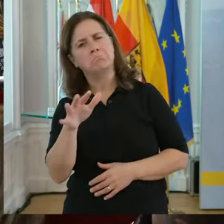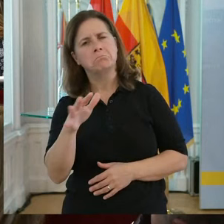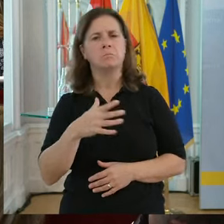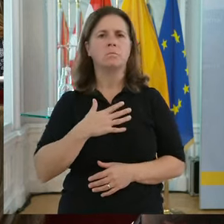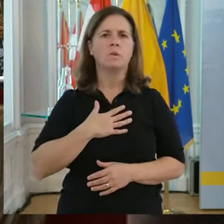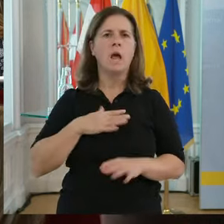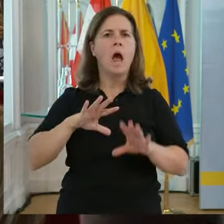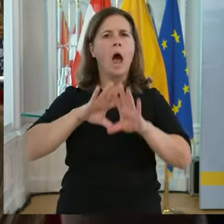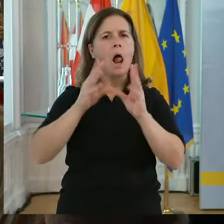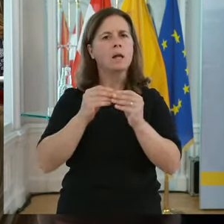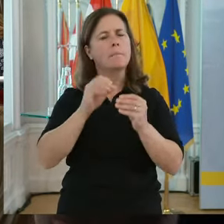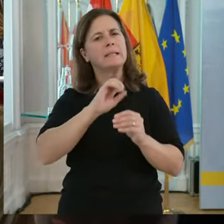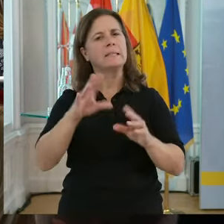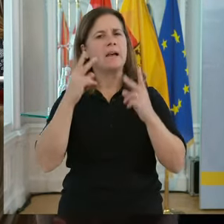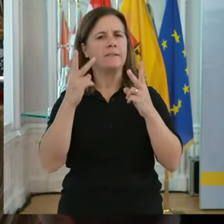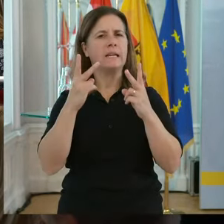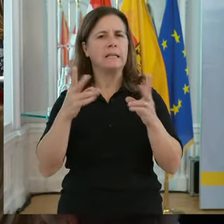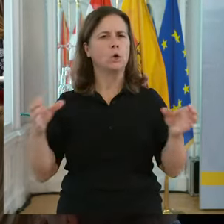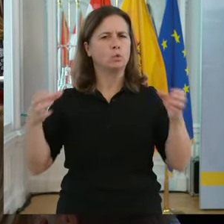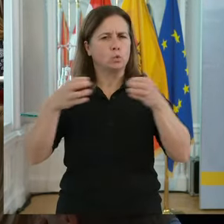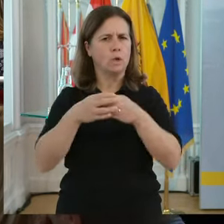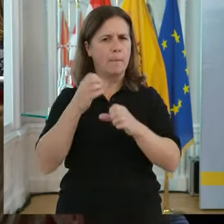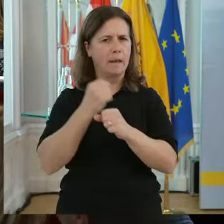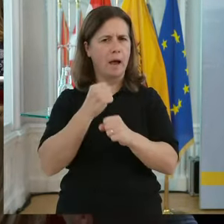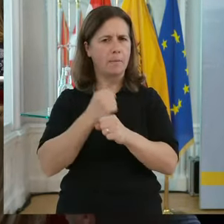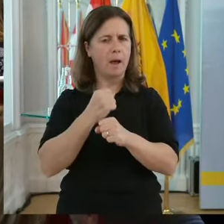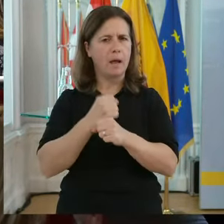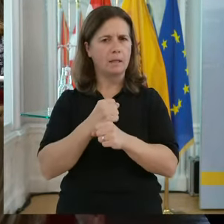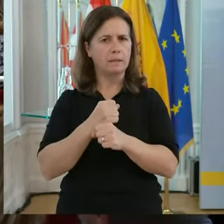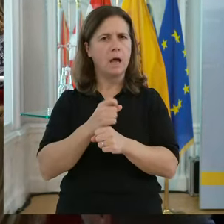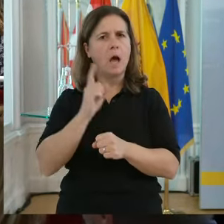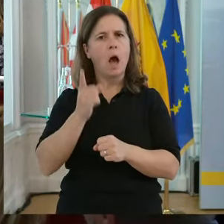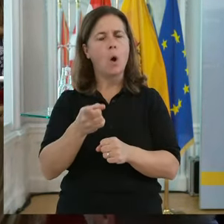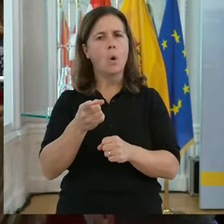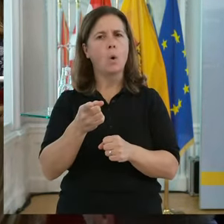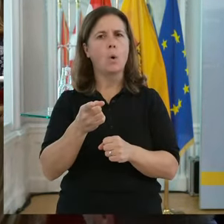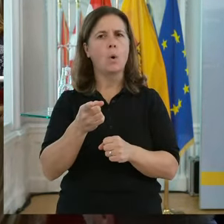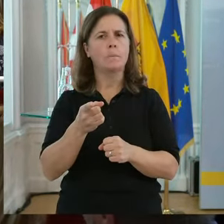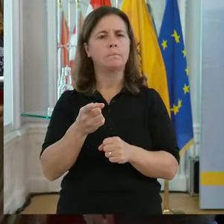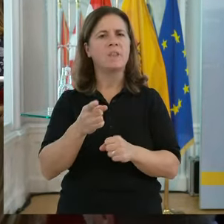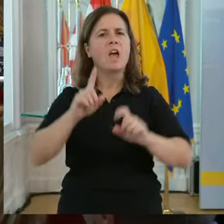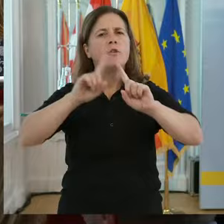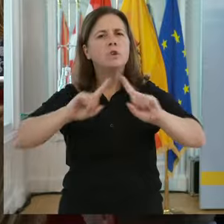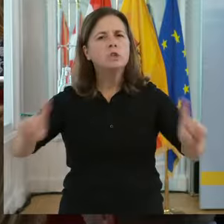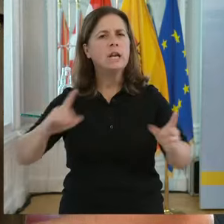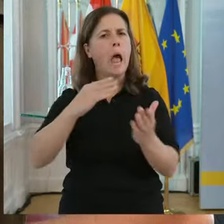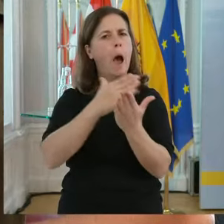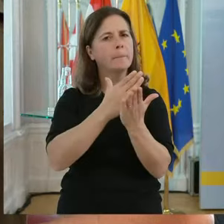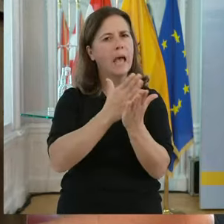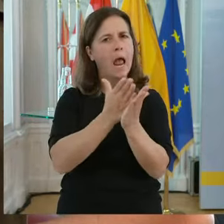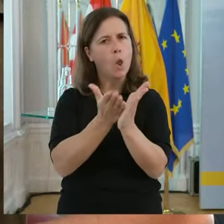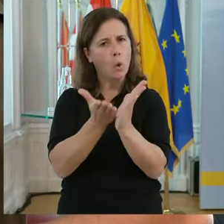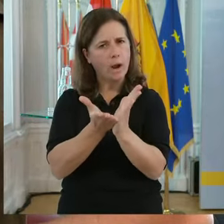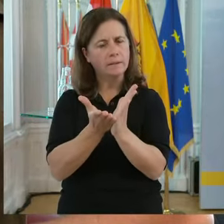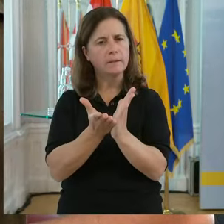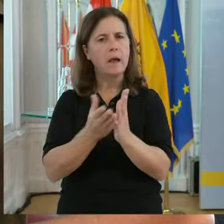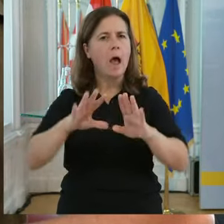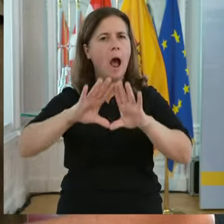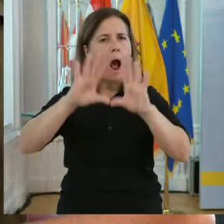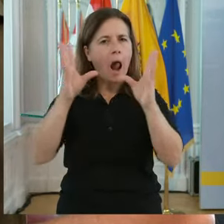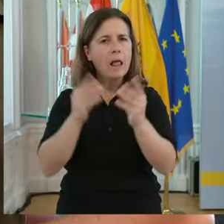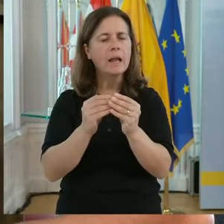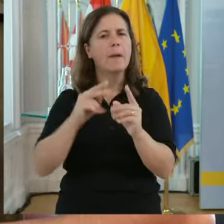ist es generell sehr wichtig, die Zusammenarbeit in die verschiedenen Abteilungen. Generell